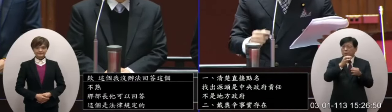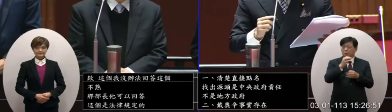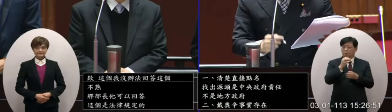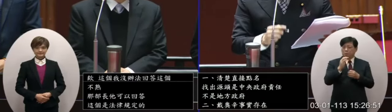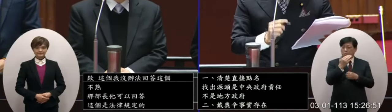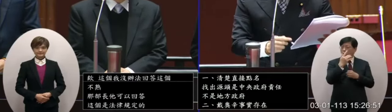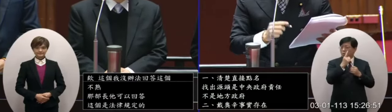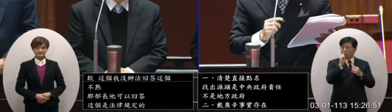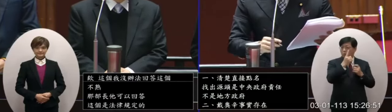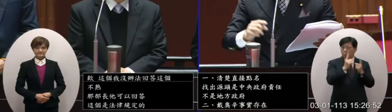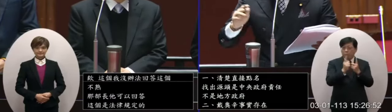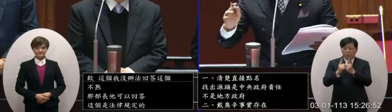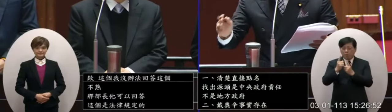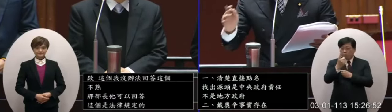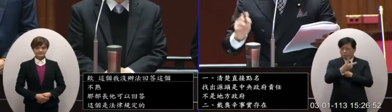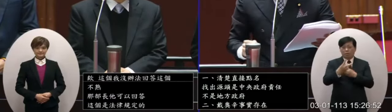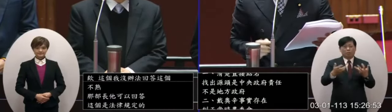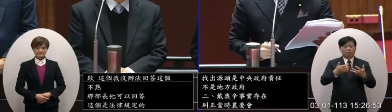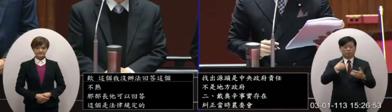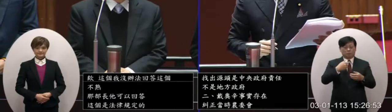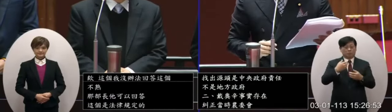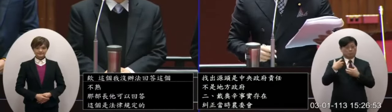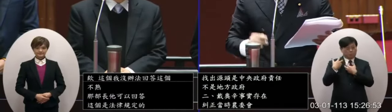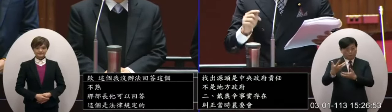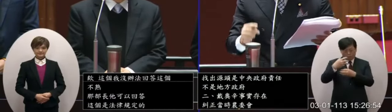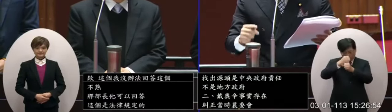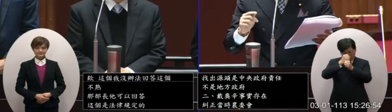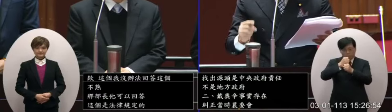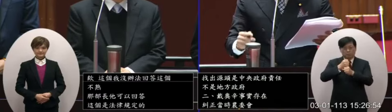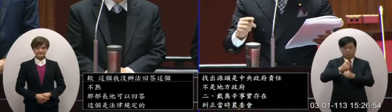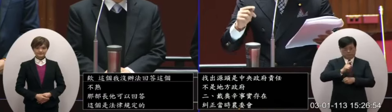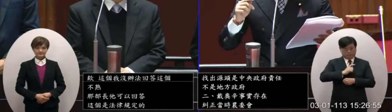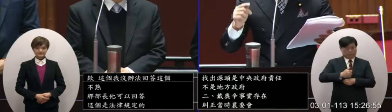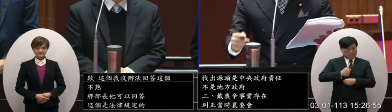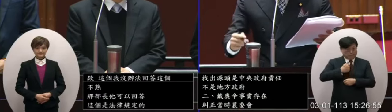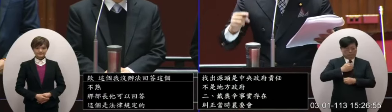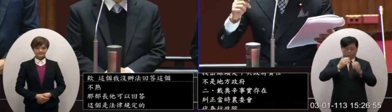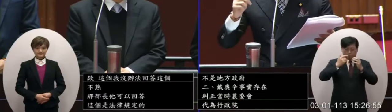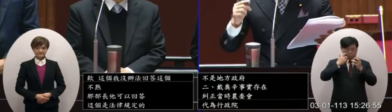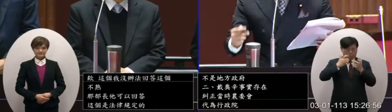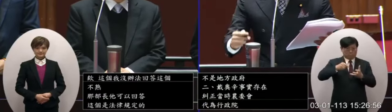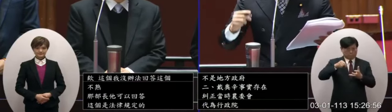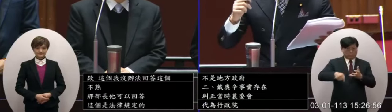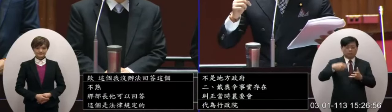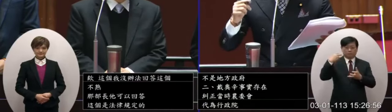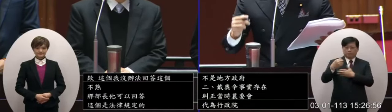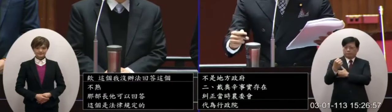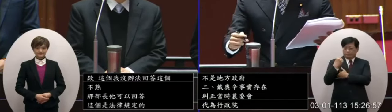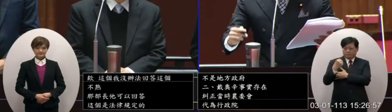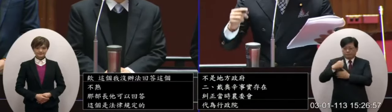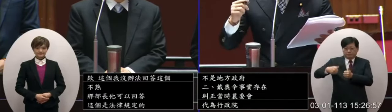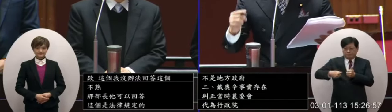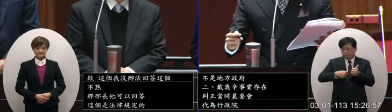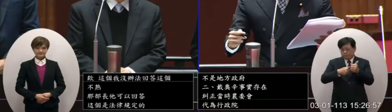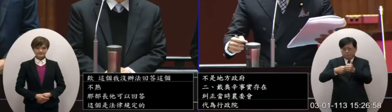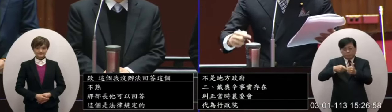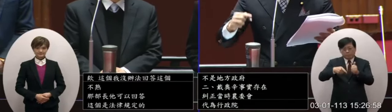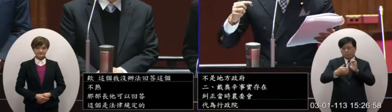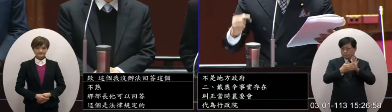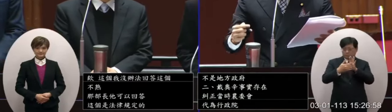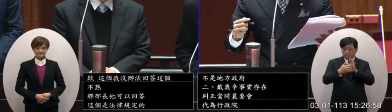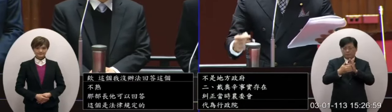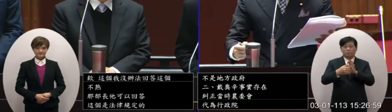以产品端进行检验或验证的时候，却未能正视问题并积极的追查防